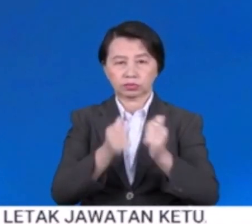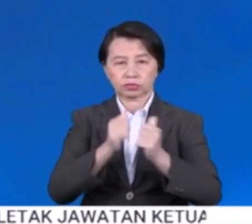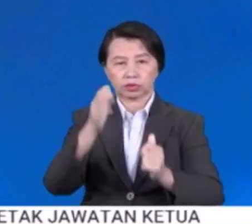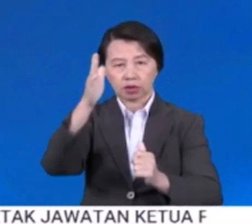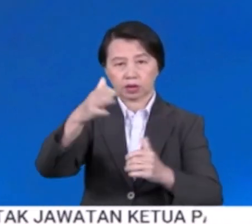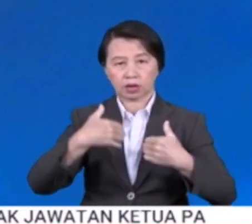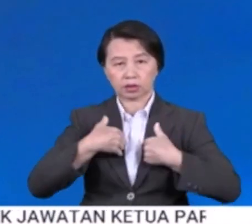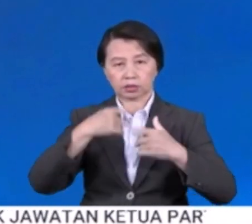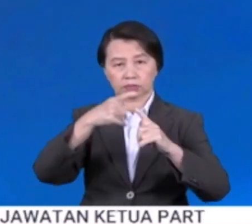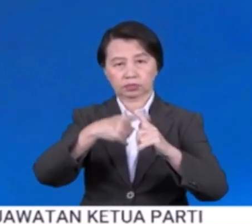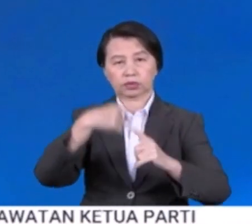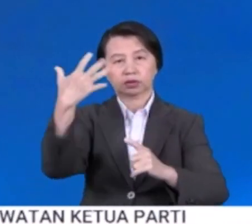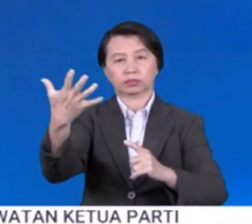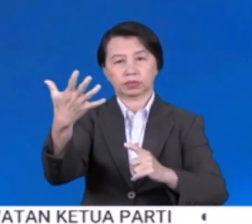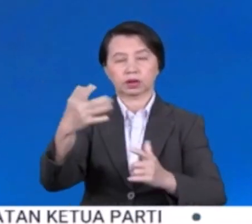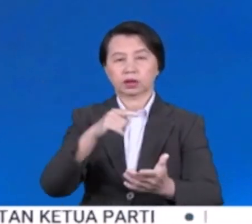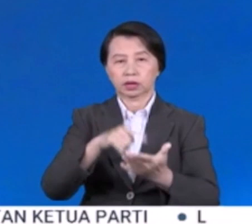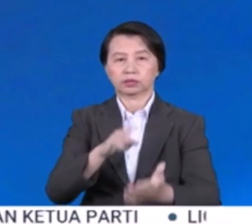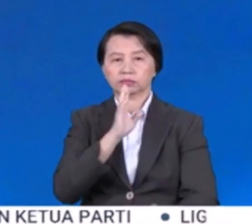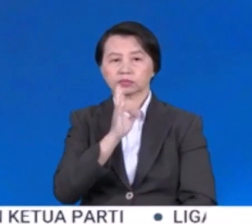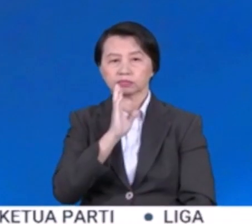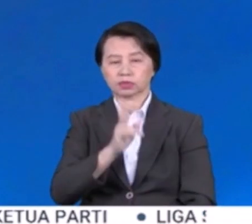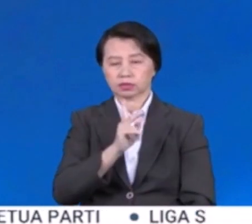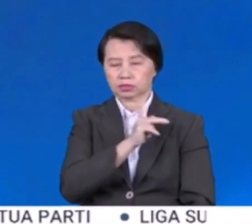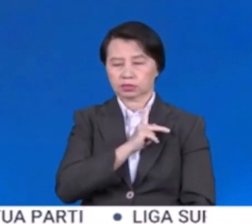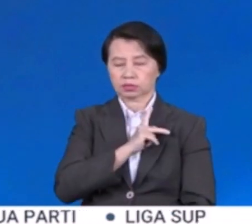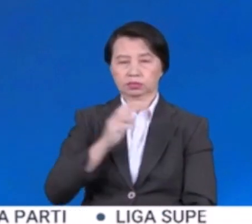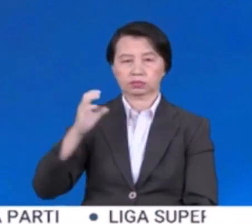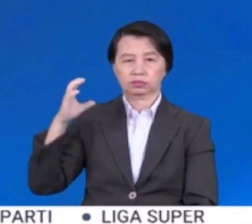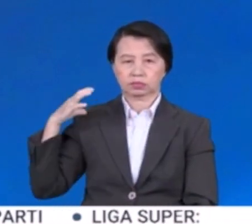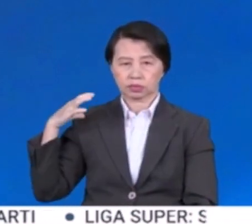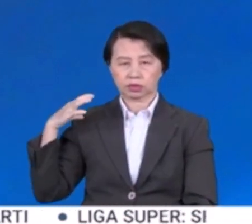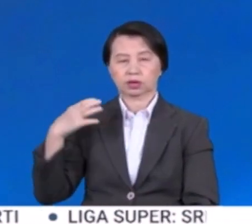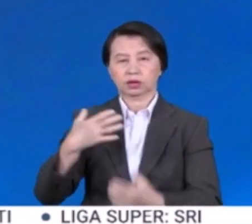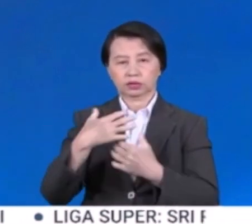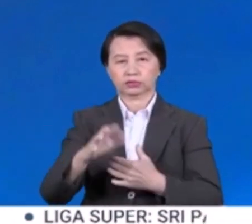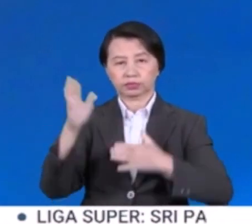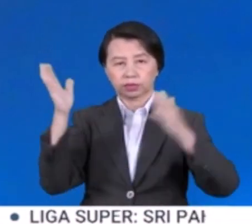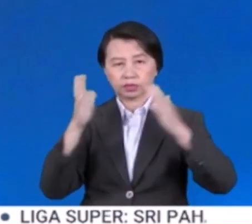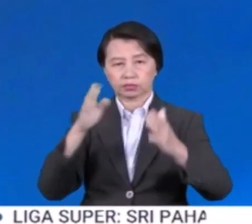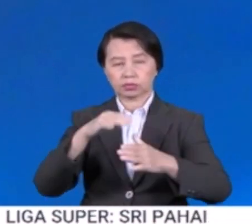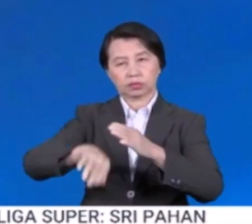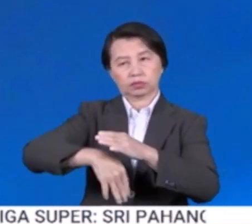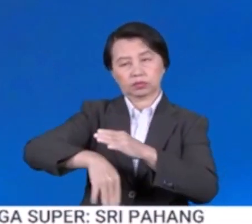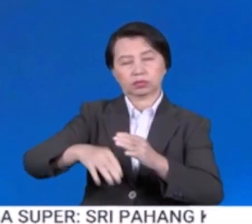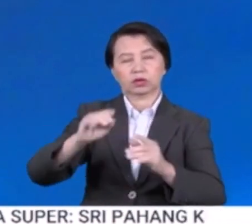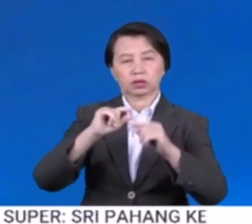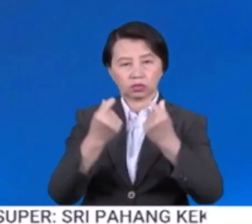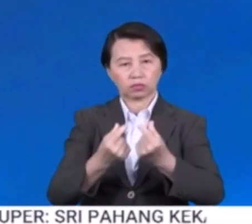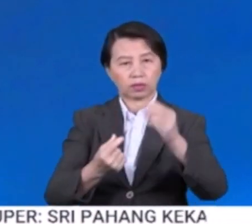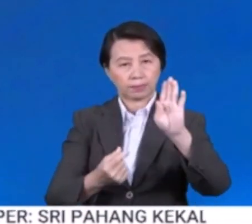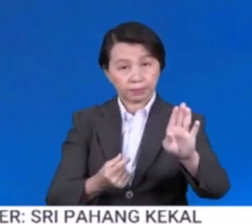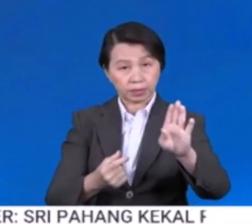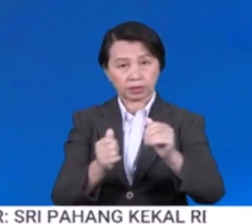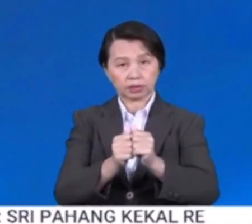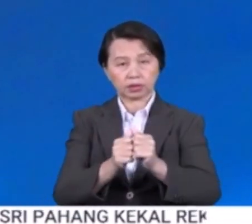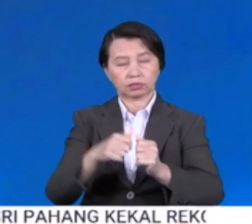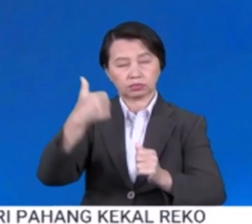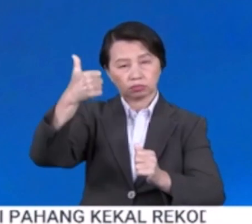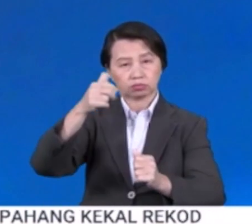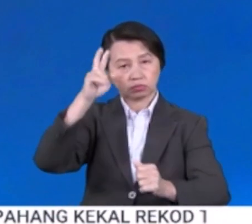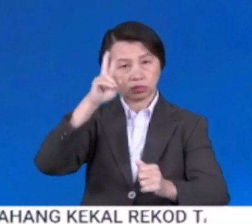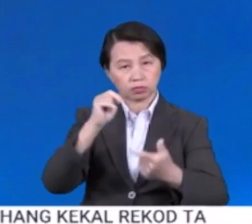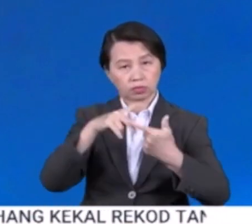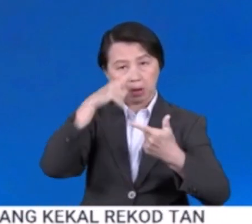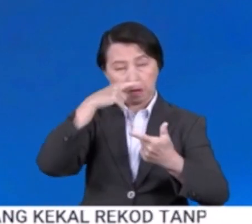bakal berlangsung di depan karya ini diakui sendiri ke tujuh latih selepas Malaysia diundi dalam kumpulan di bersama juara bertahan Vietnam